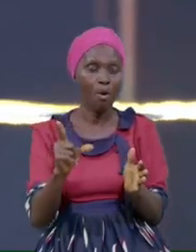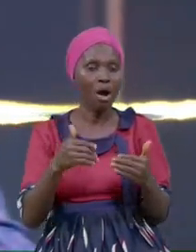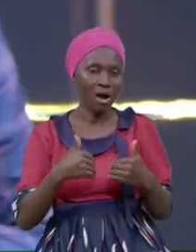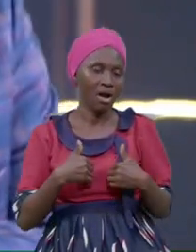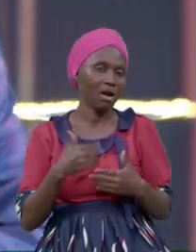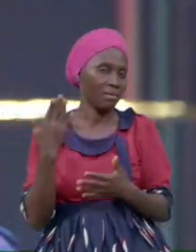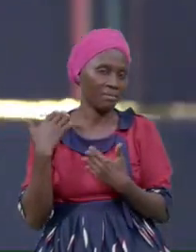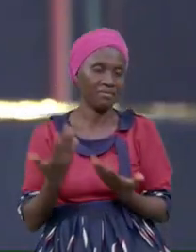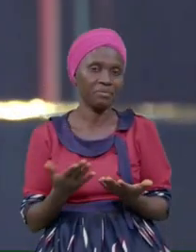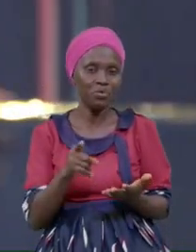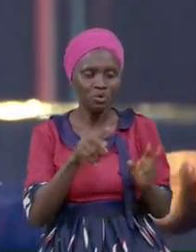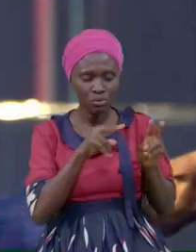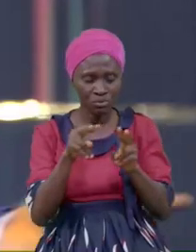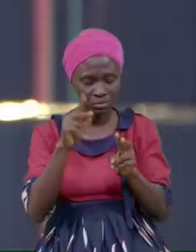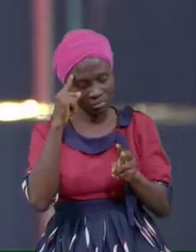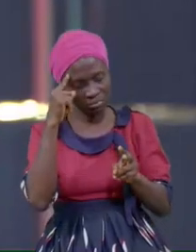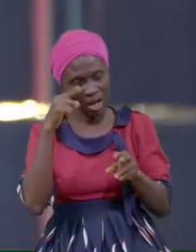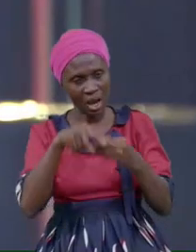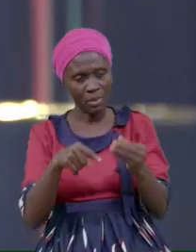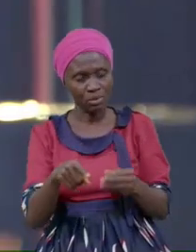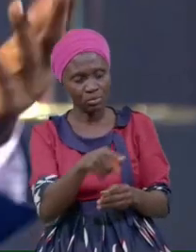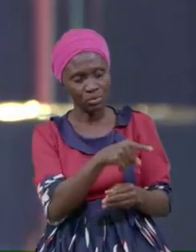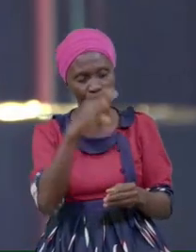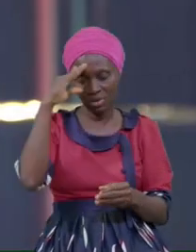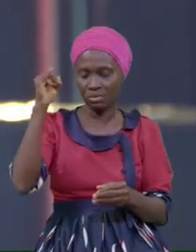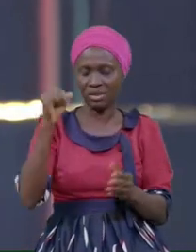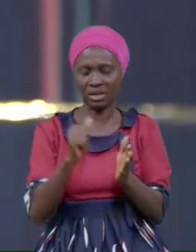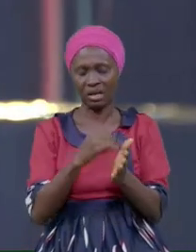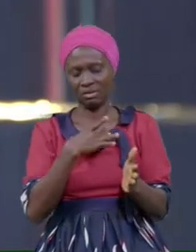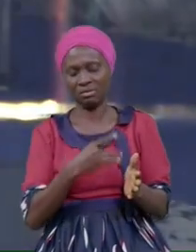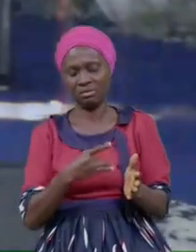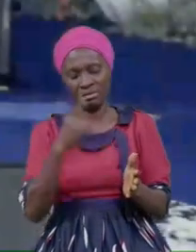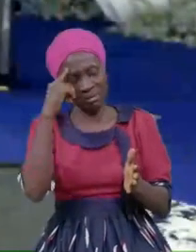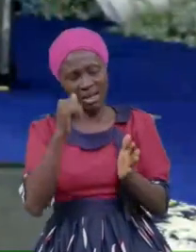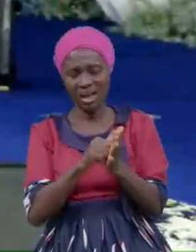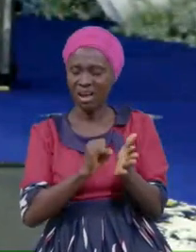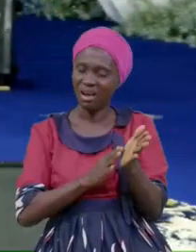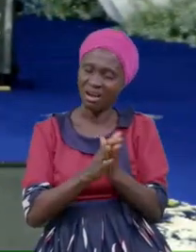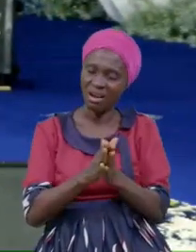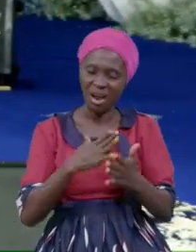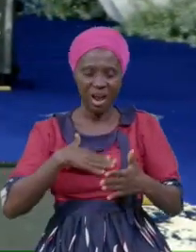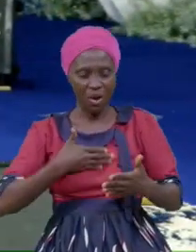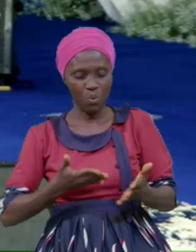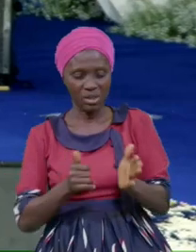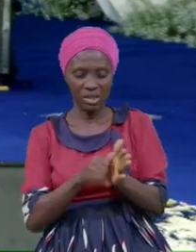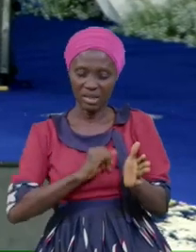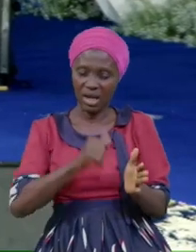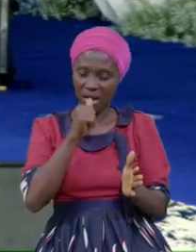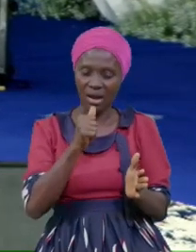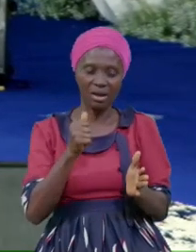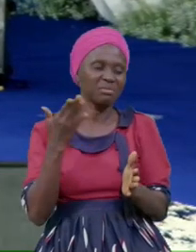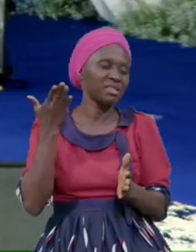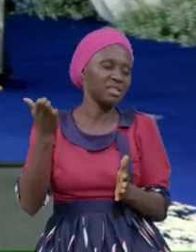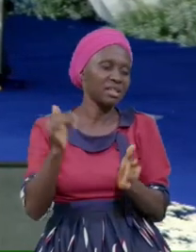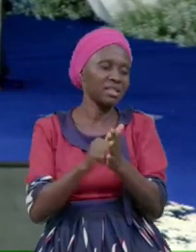Oh, j'aurais souhaité être là quand ils étaient là. Alors j'aurais ce qu'ils ont eu. Le Seigneur dit aujourd'hui, c'est